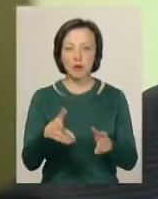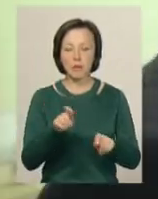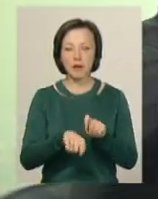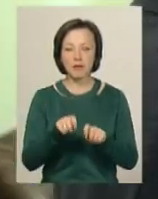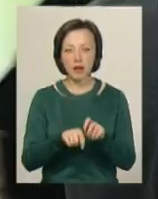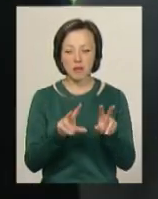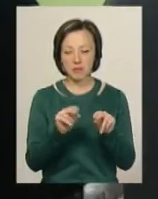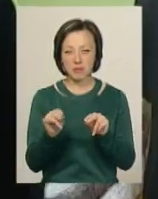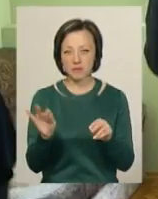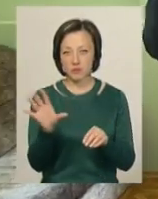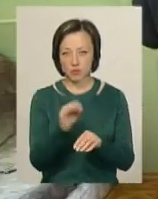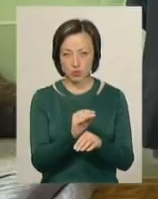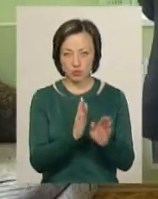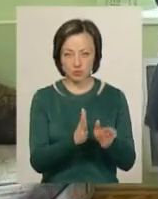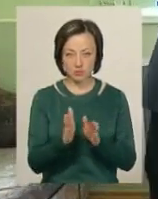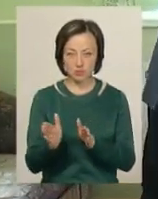неушкодженість.